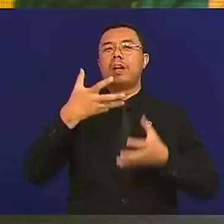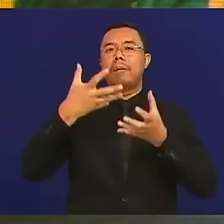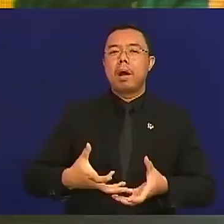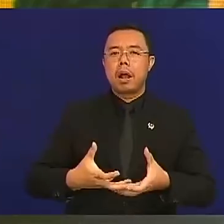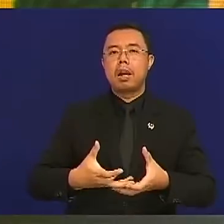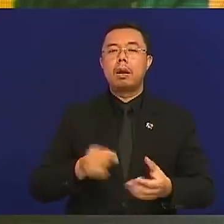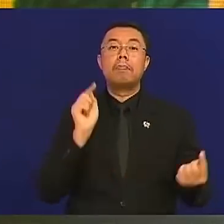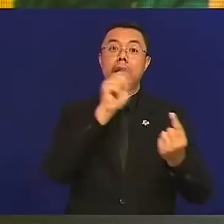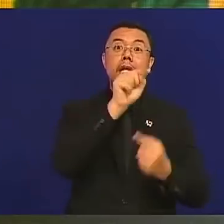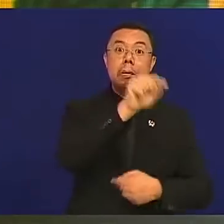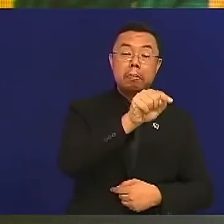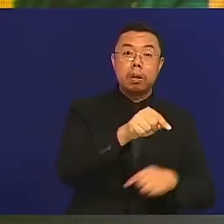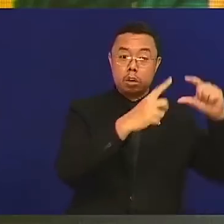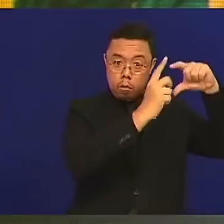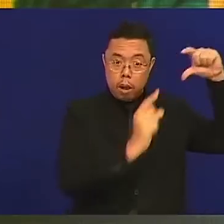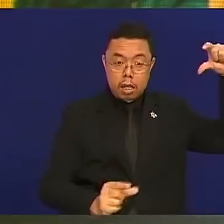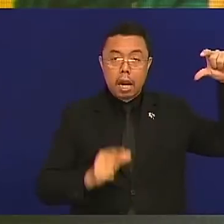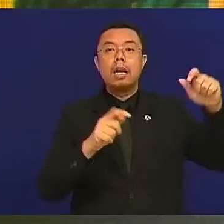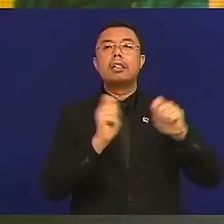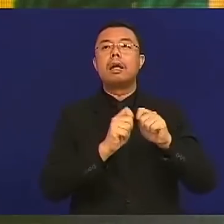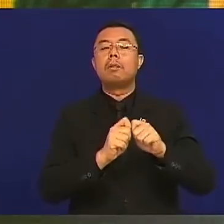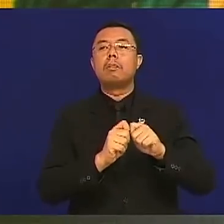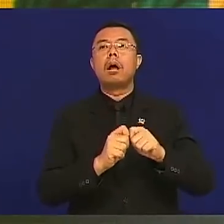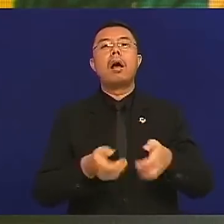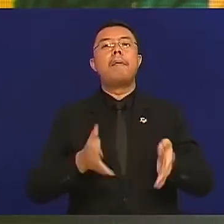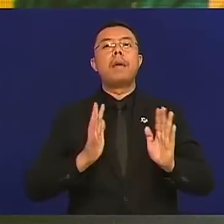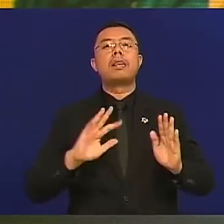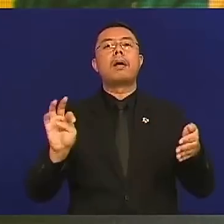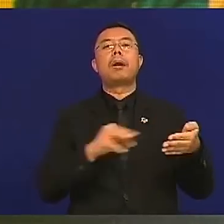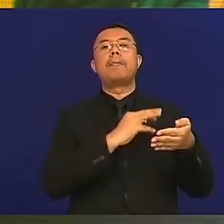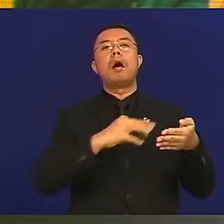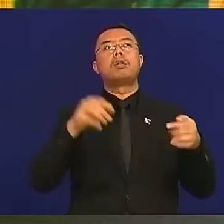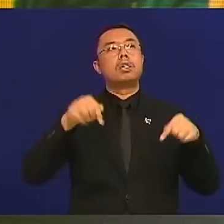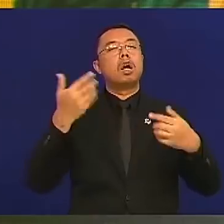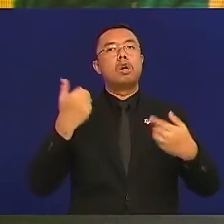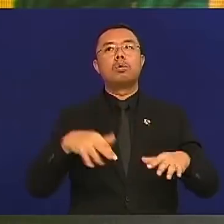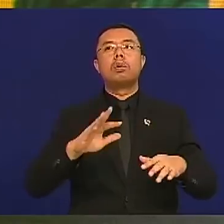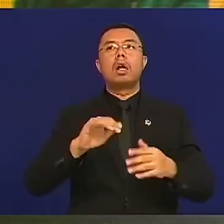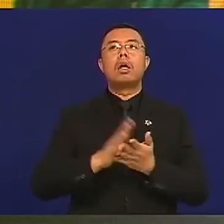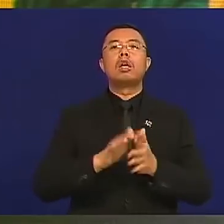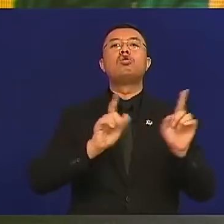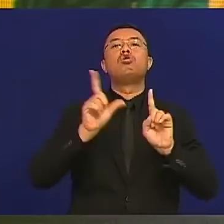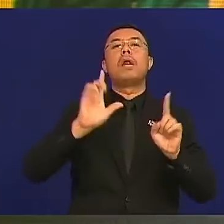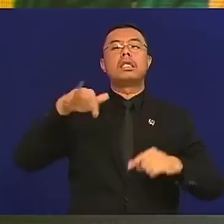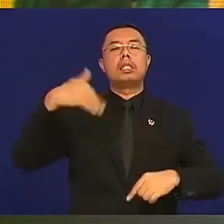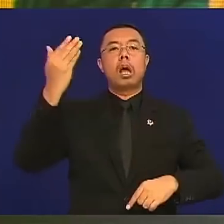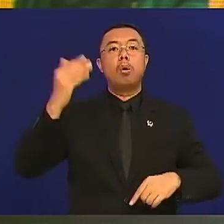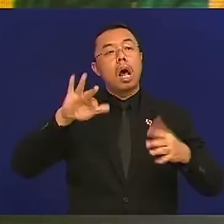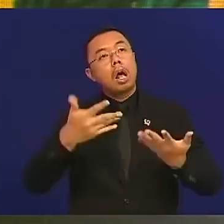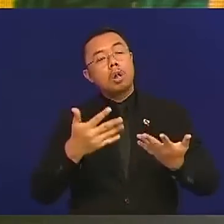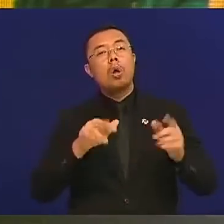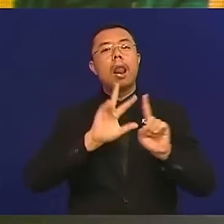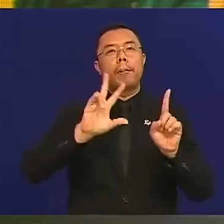terhadap Tapanuli dan saya membuat Batak Bermazmur yang sekarang sudah menginjak tahun ke-17 atau